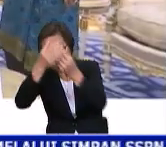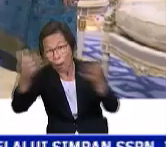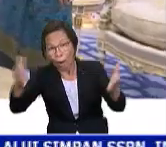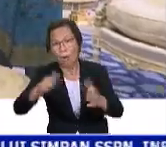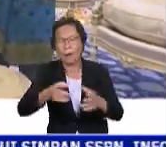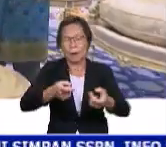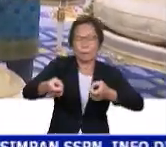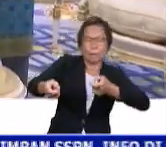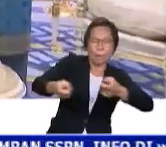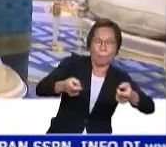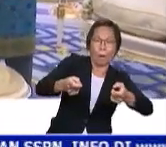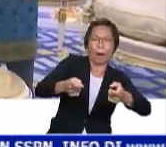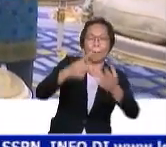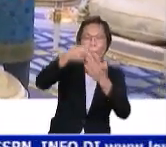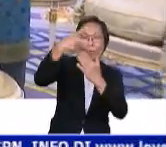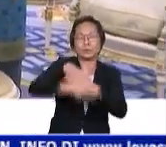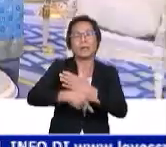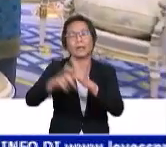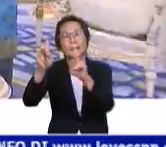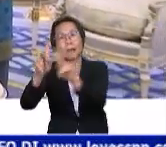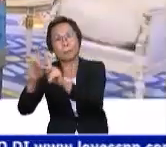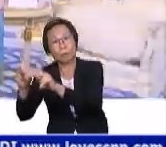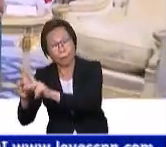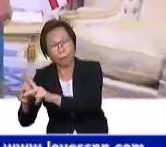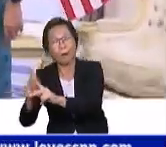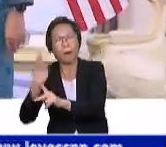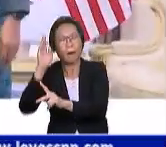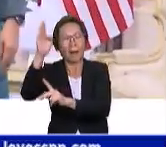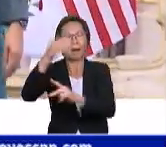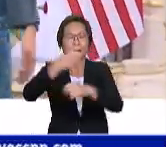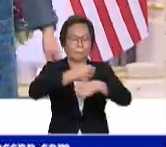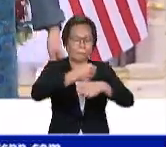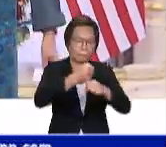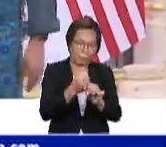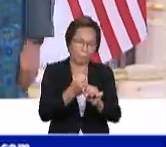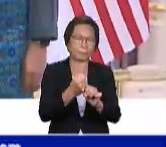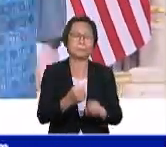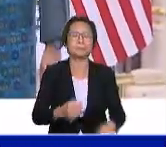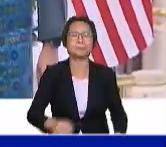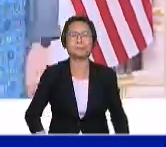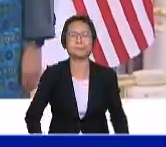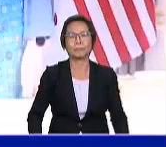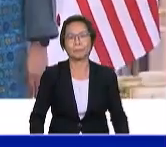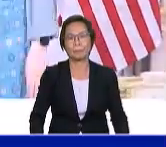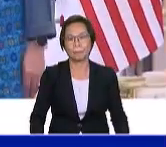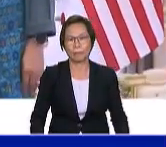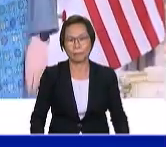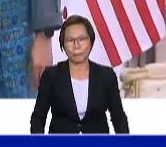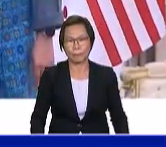menyelaras projek-projek pembangunan luar bandar turut akan dibangunkan.